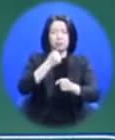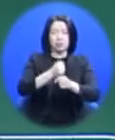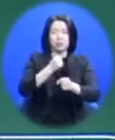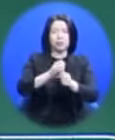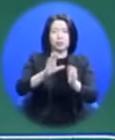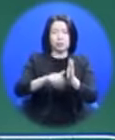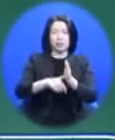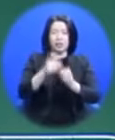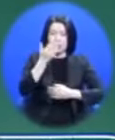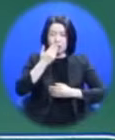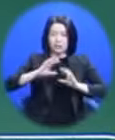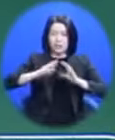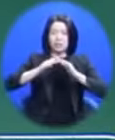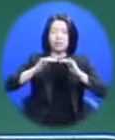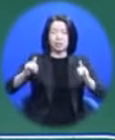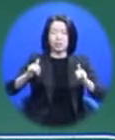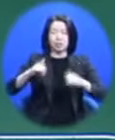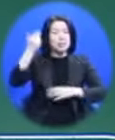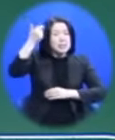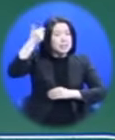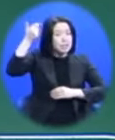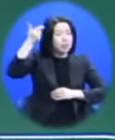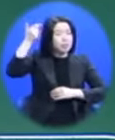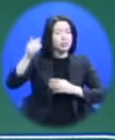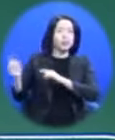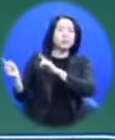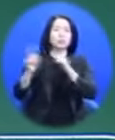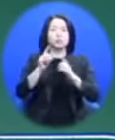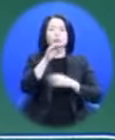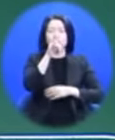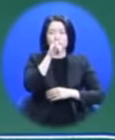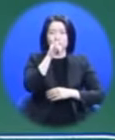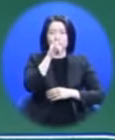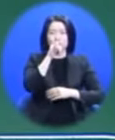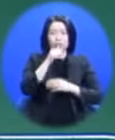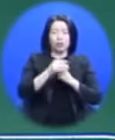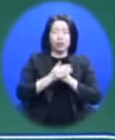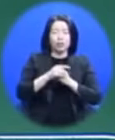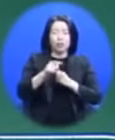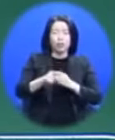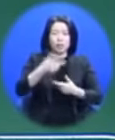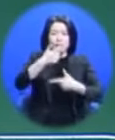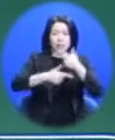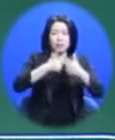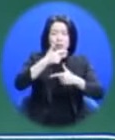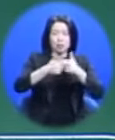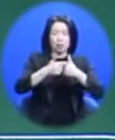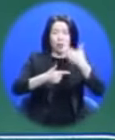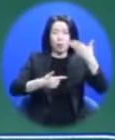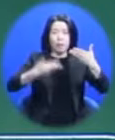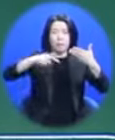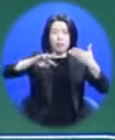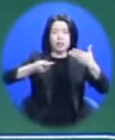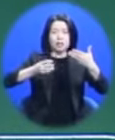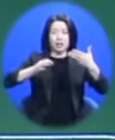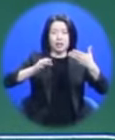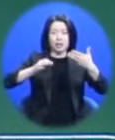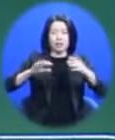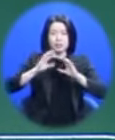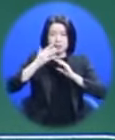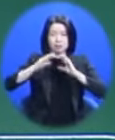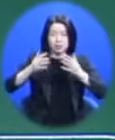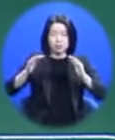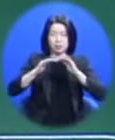사이에 영적인 부흥도 일어나게 됩니다. 느헤미야 8장에 보면 느헤미야와 이스라엘 사람들이 모여서